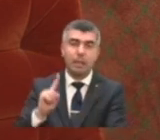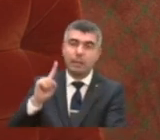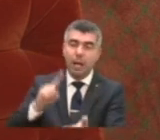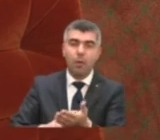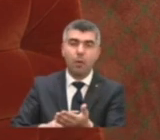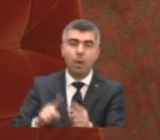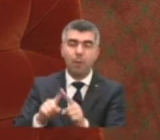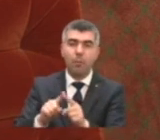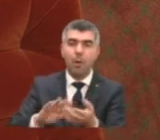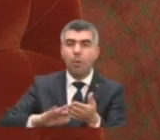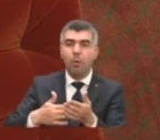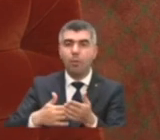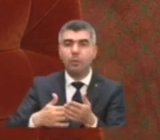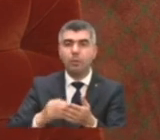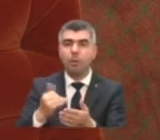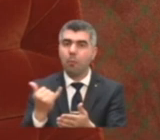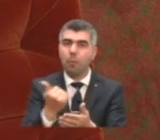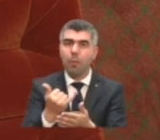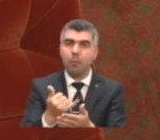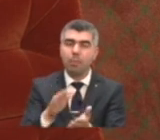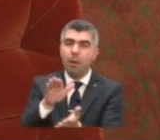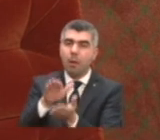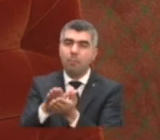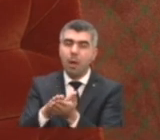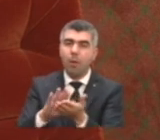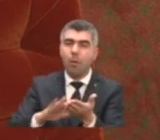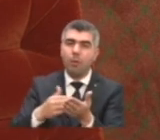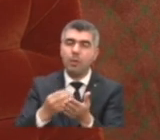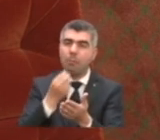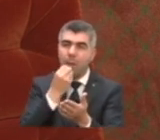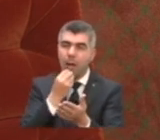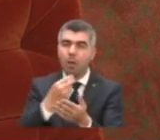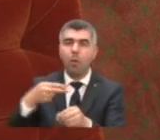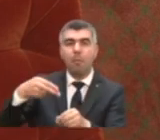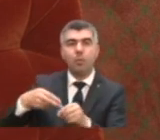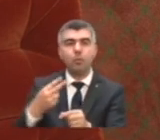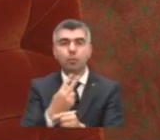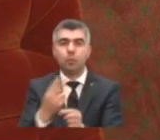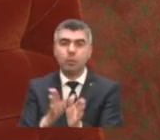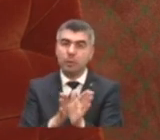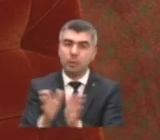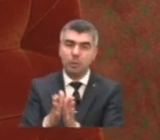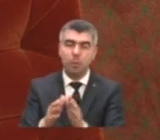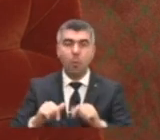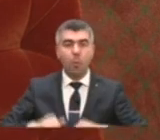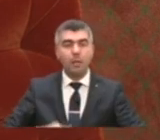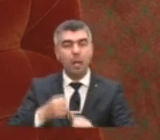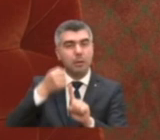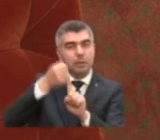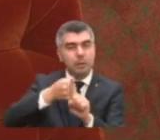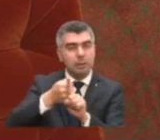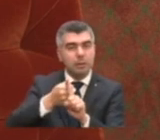منظومة وطنية متكاملة كتعلق بالمخزون الاستراتيجي للمواد الأساسية، كتعمل هذه الوزارة على إرساء واحد نظام جديد